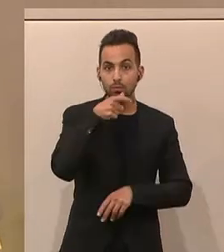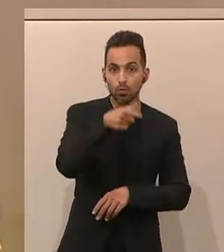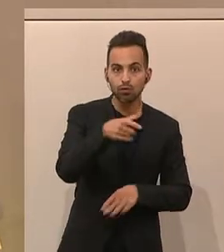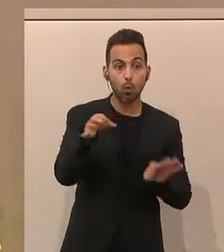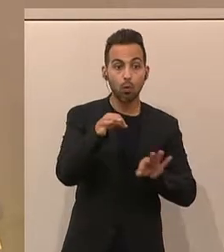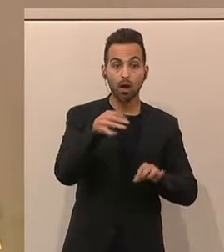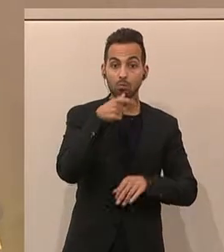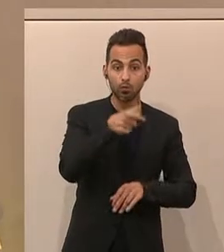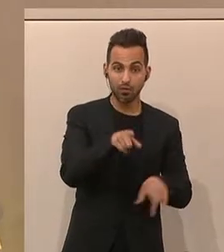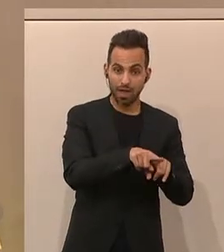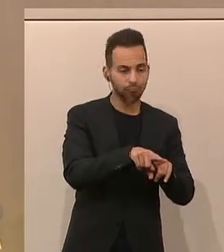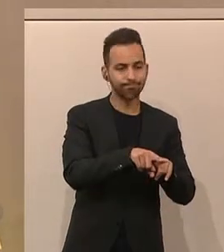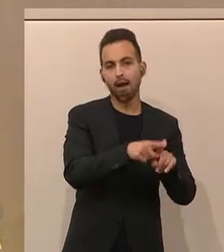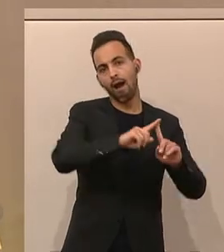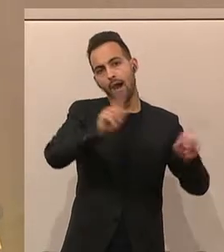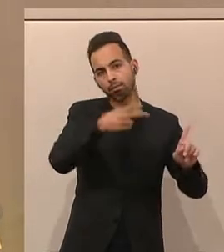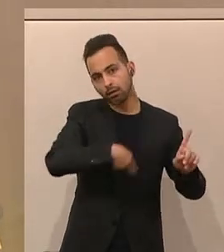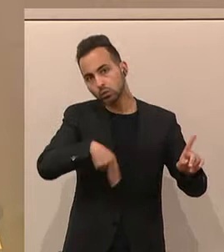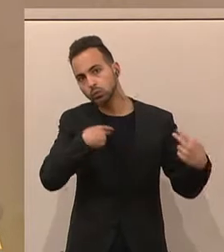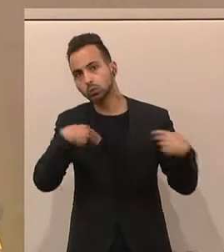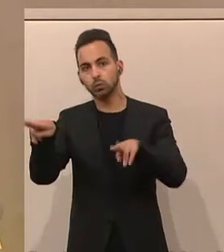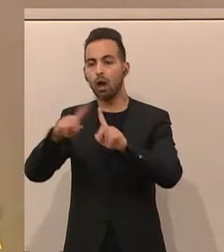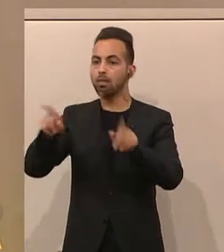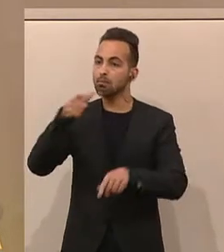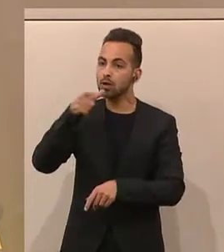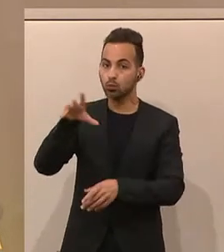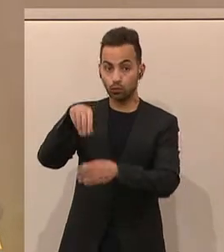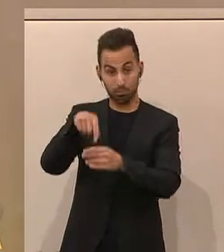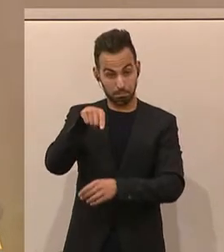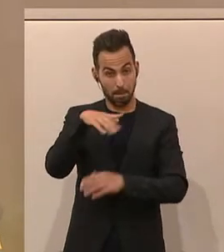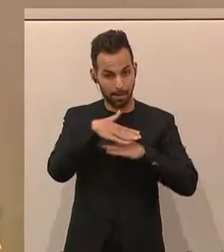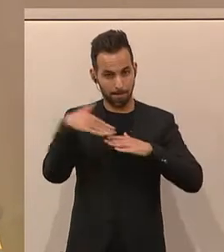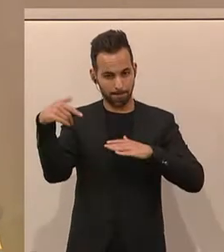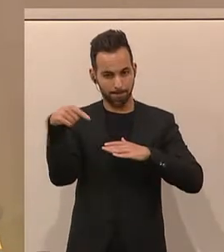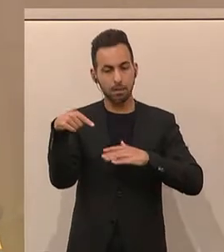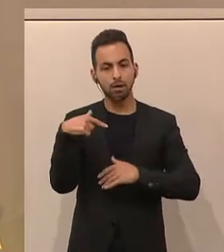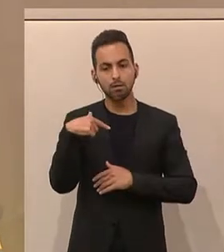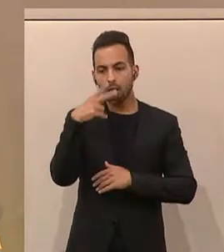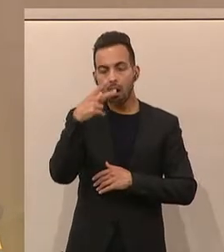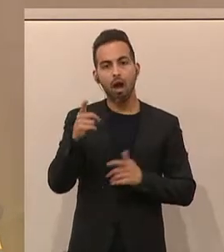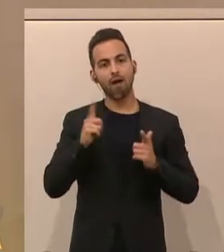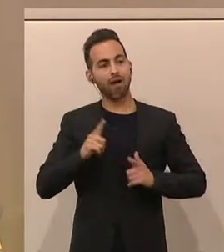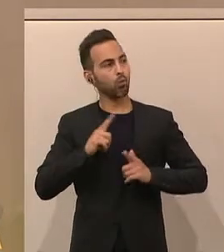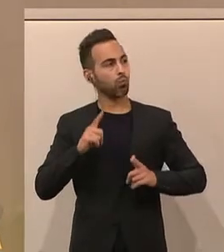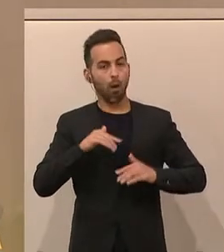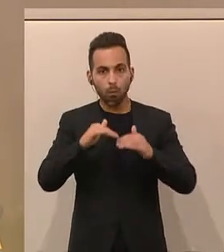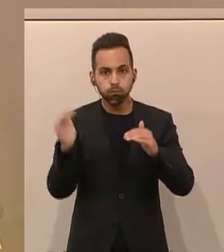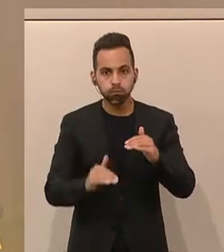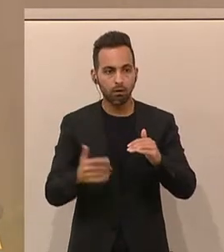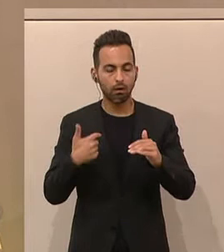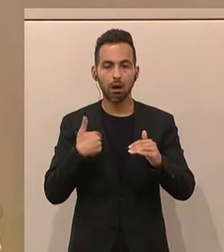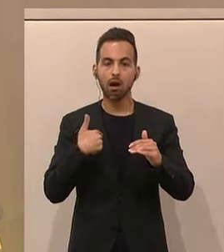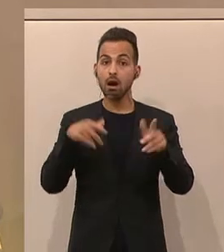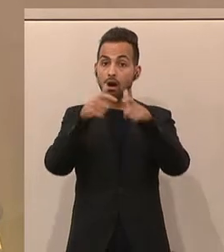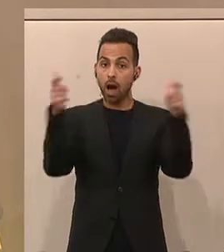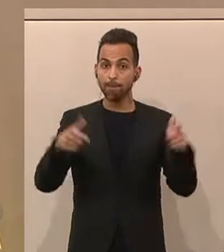in einen anderen Beruf zurückzukehren, diese Rehabilitation lag weit unter den Erwartungen und die